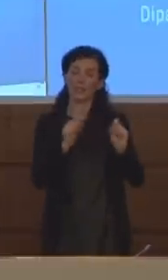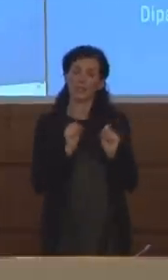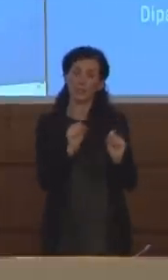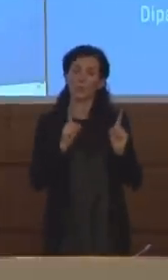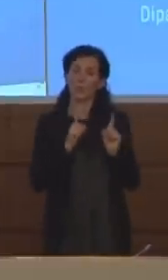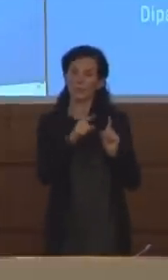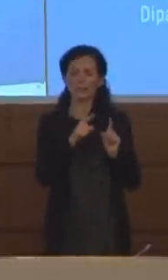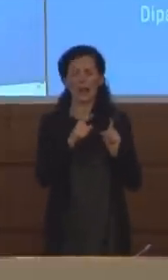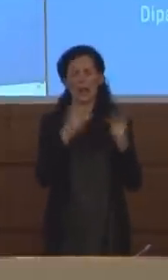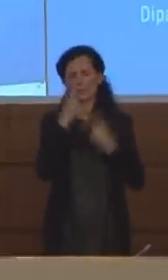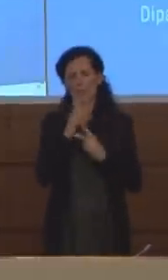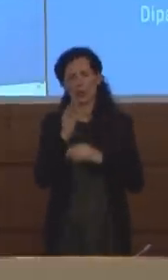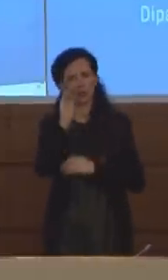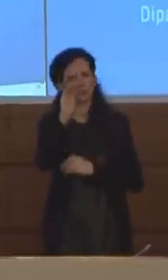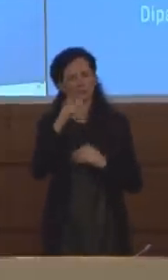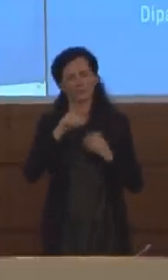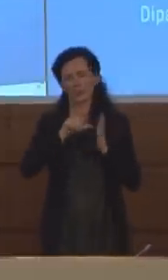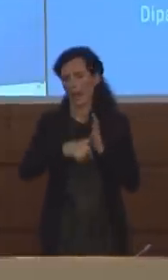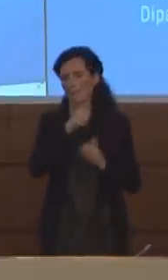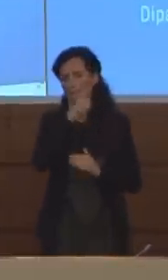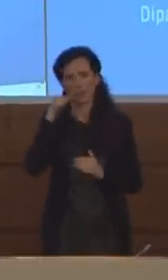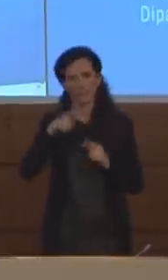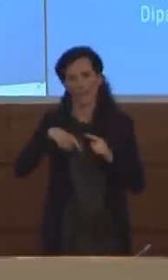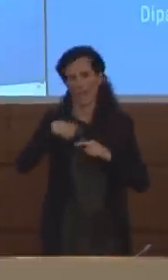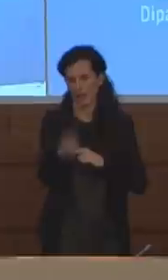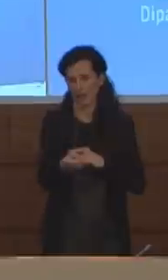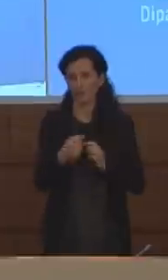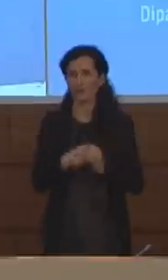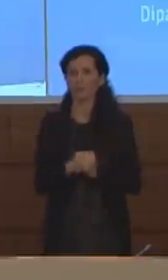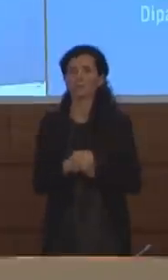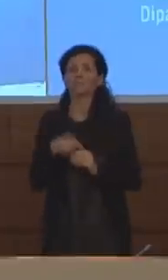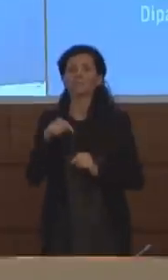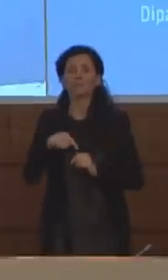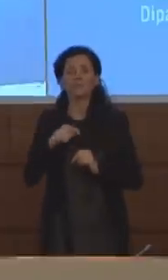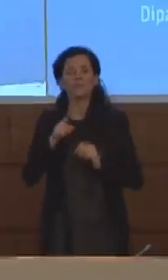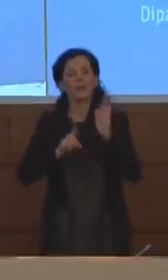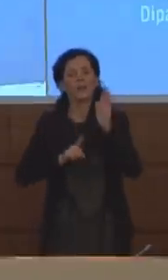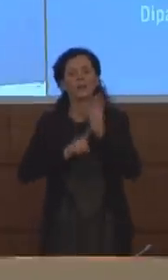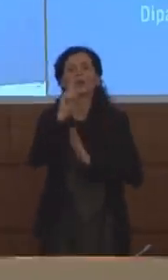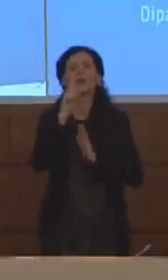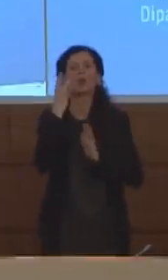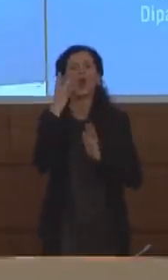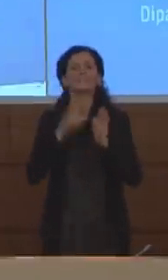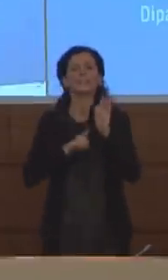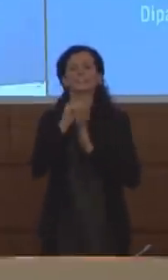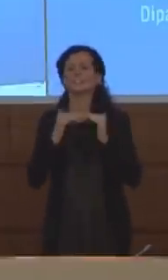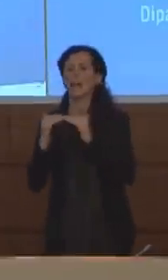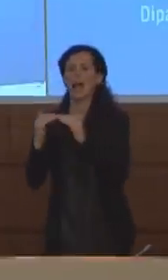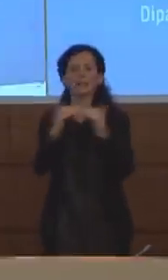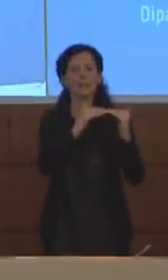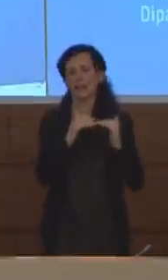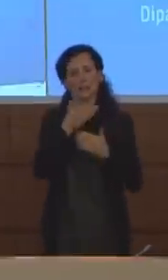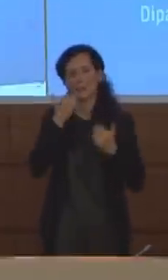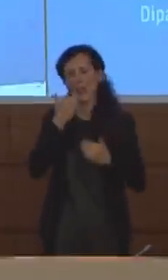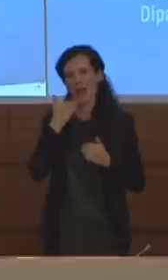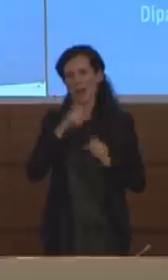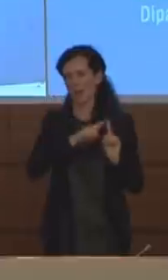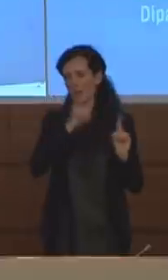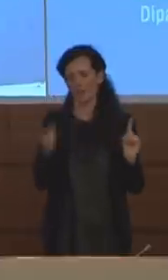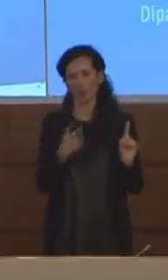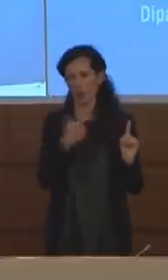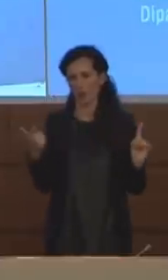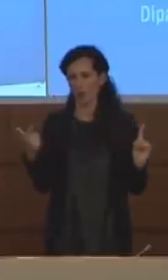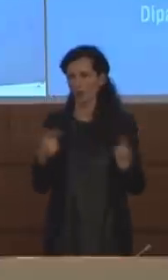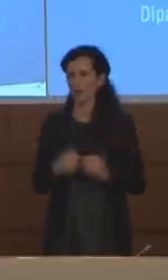motivazione il fatto che ci sia un golden standard in questo momento non c'è un gold standard quindi mi pare di capire che